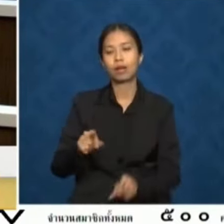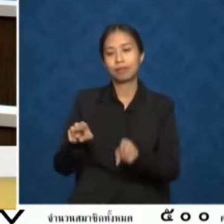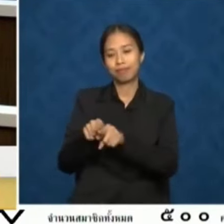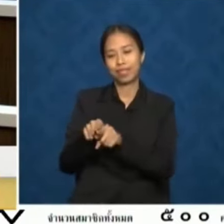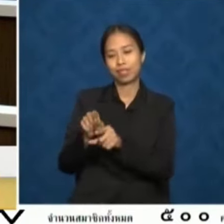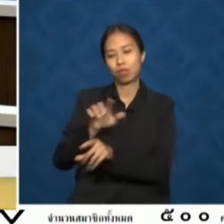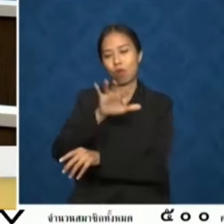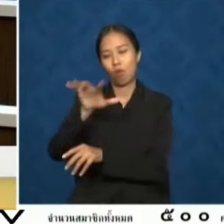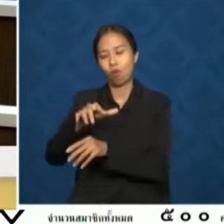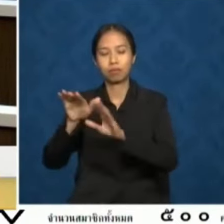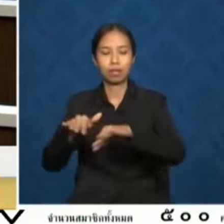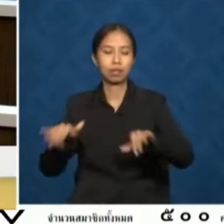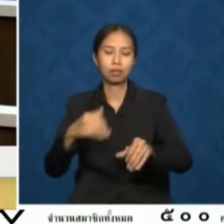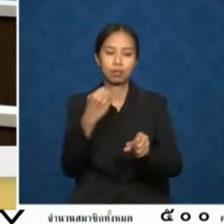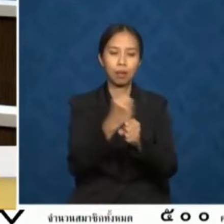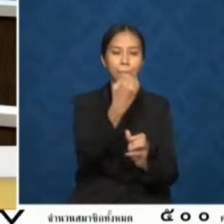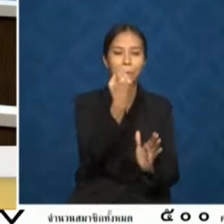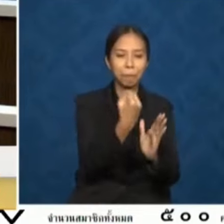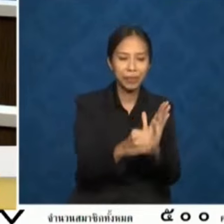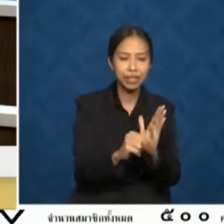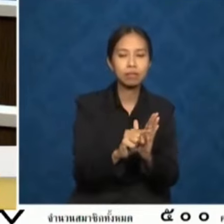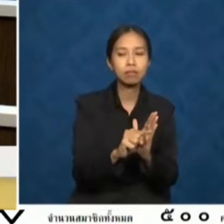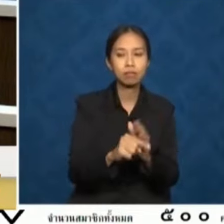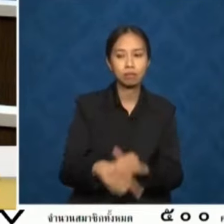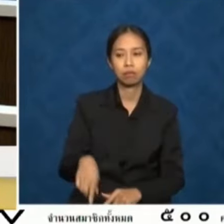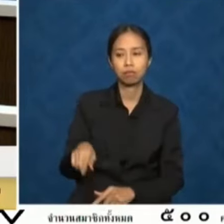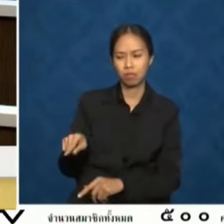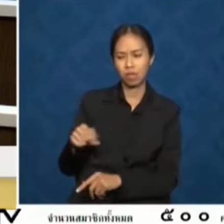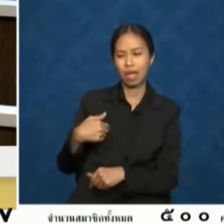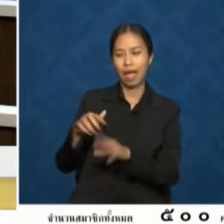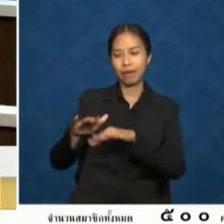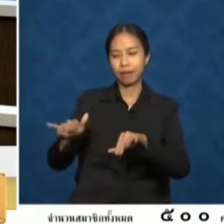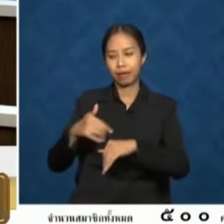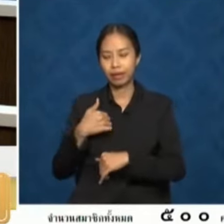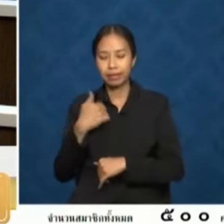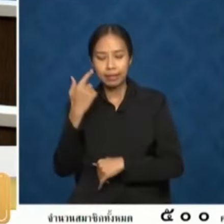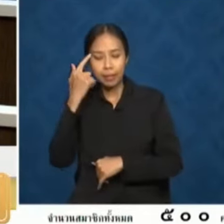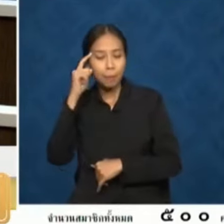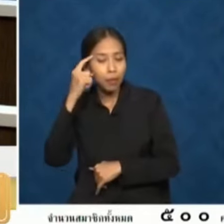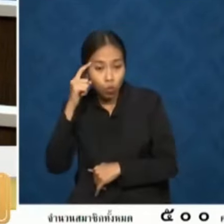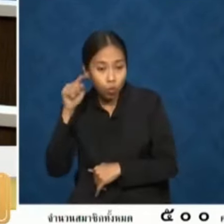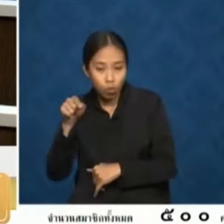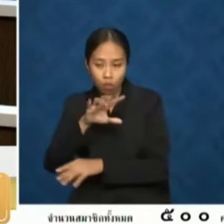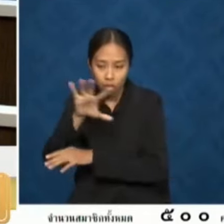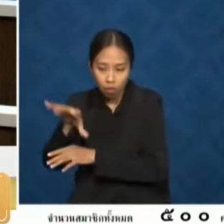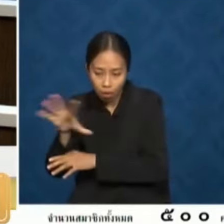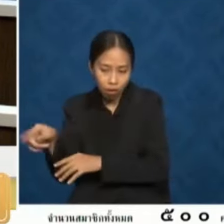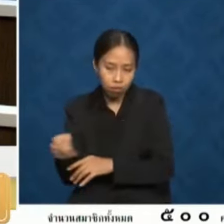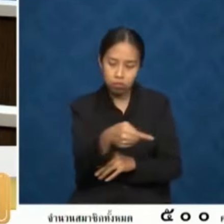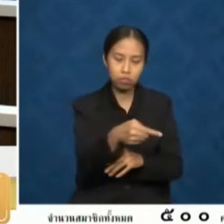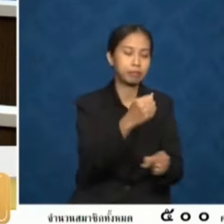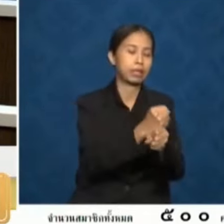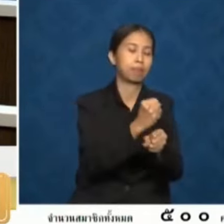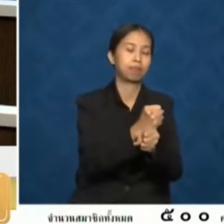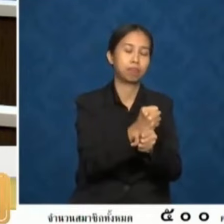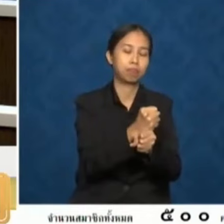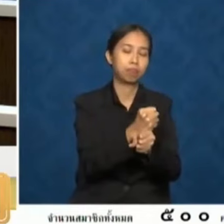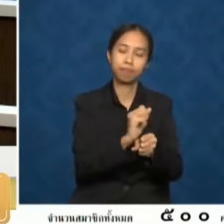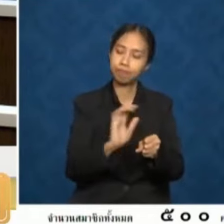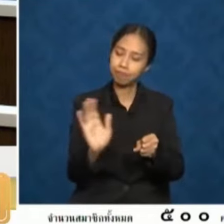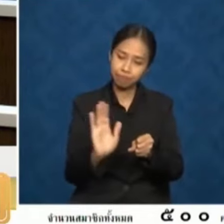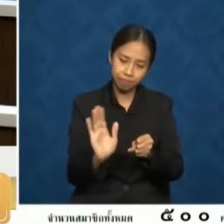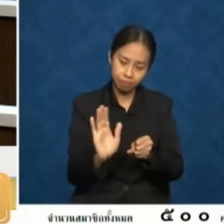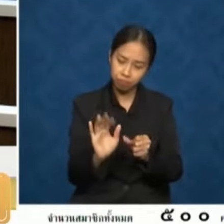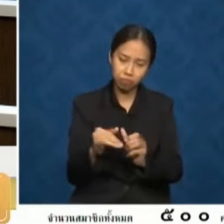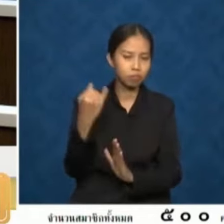ไม่ถูกต้องเอาจุดอ่อนของเด็กเอาความอ่อนไหวของเด็กเอาความอ่อนแอของเด็กเป็นฐานนี่เป็